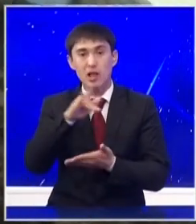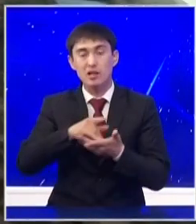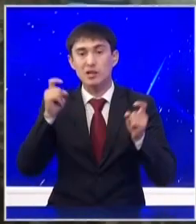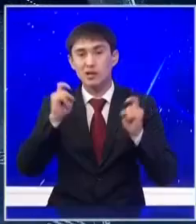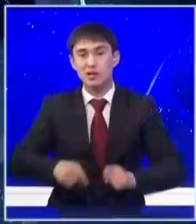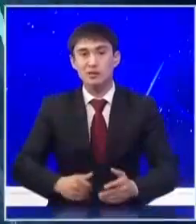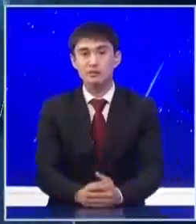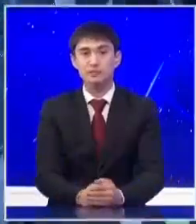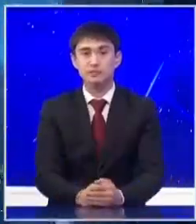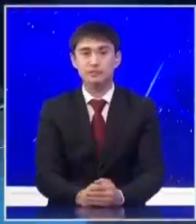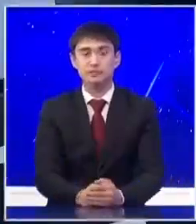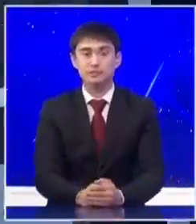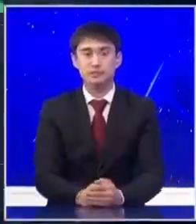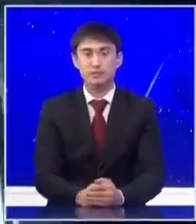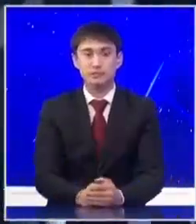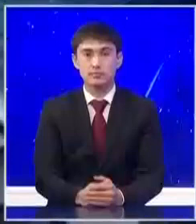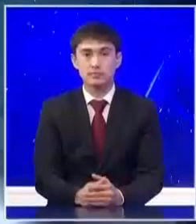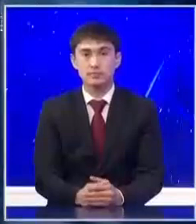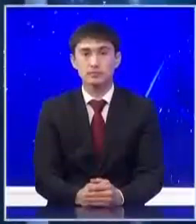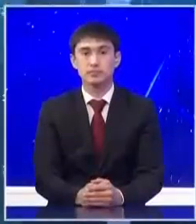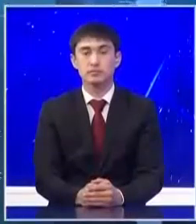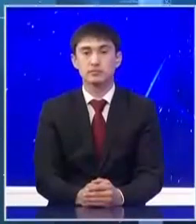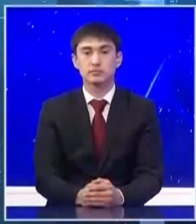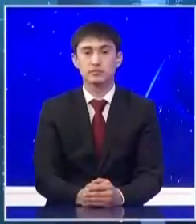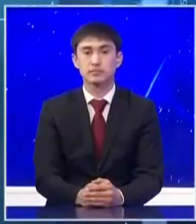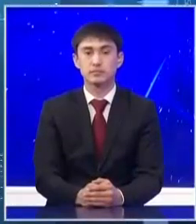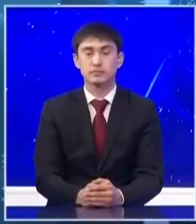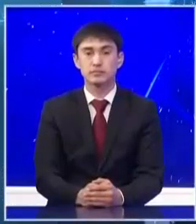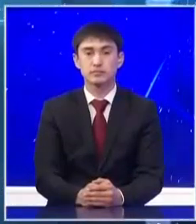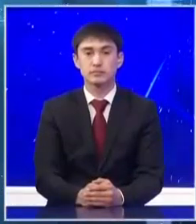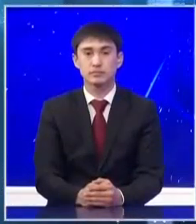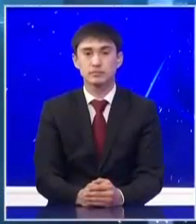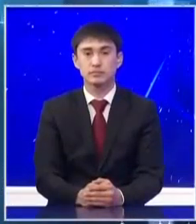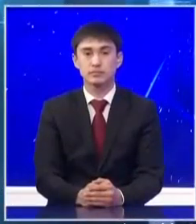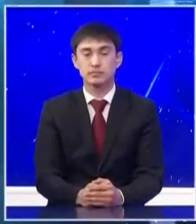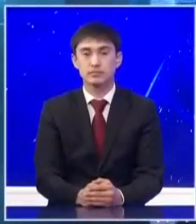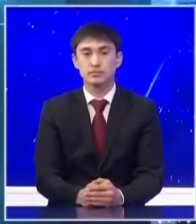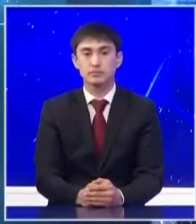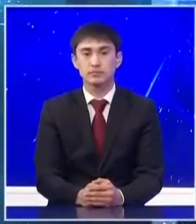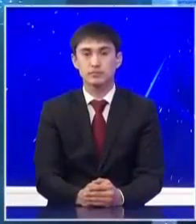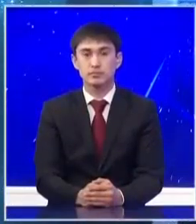Алмат Хамид, Қазақстан Республикасы қарулы күштерінің Қонаев гарнизоны баспасөз қызметінің көмегімен.